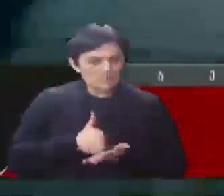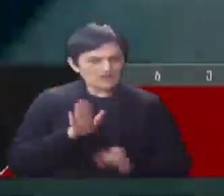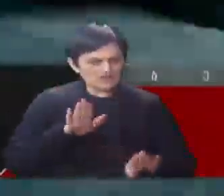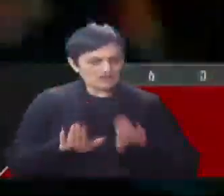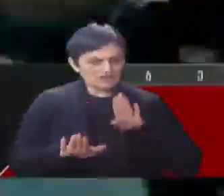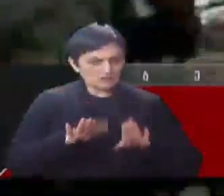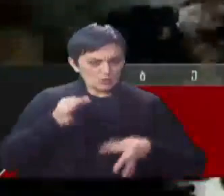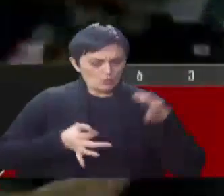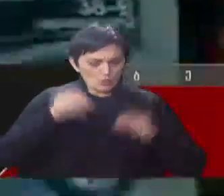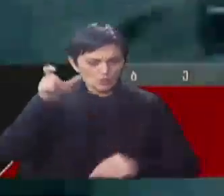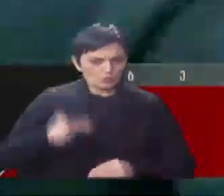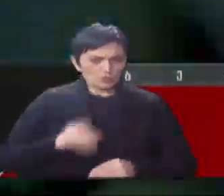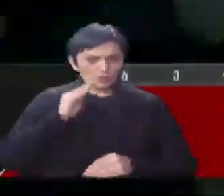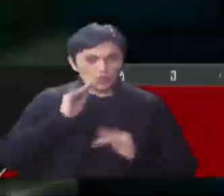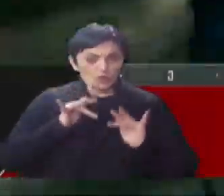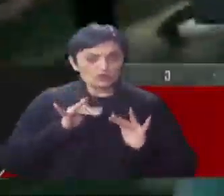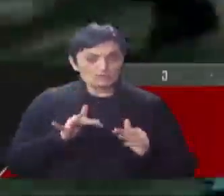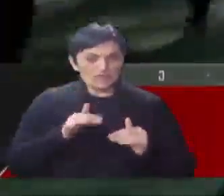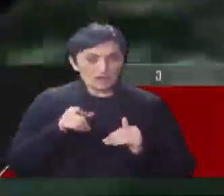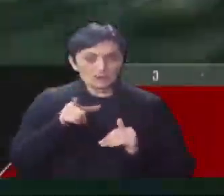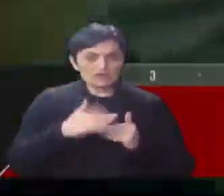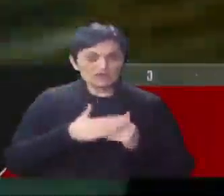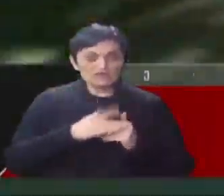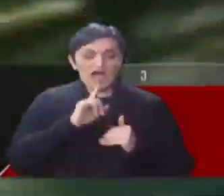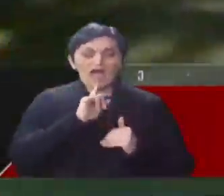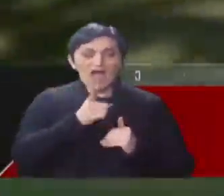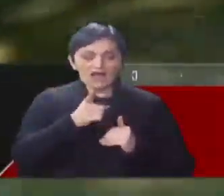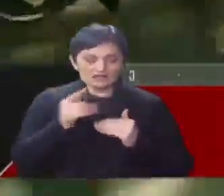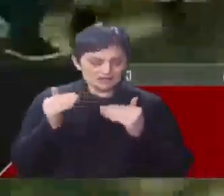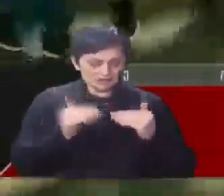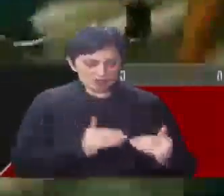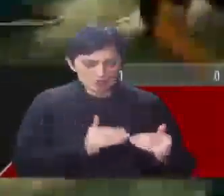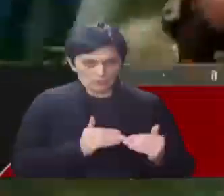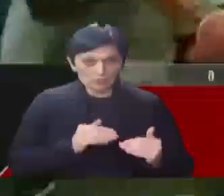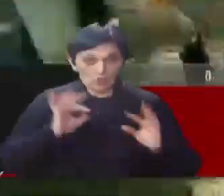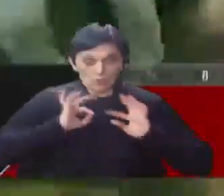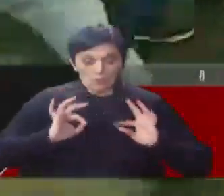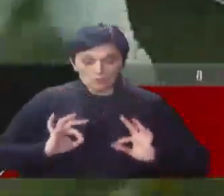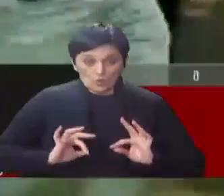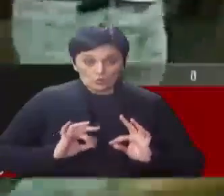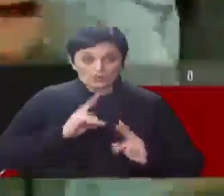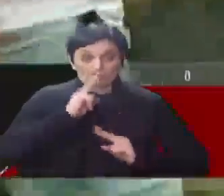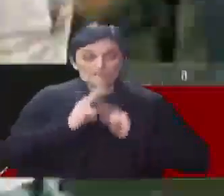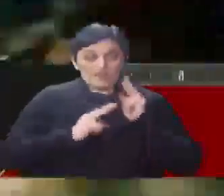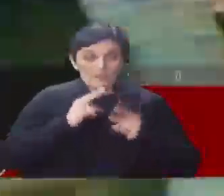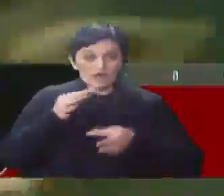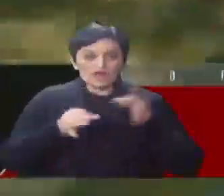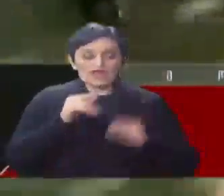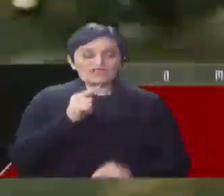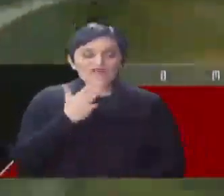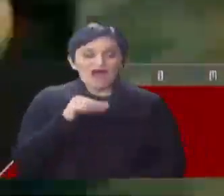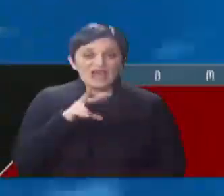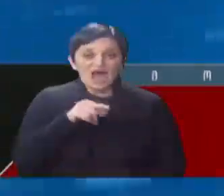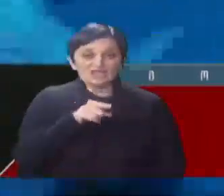khemzvanela mosamartlem, rodesats sakmeze mshavdebuleb sasjeli erti tslit sheumtsira. Prokuratura sa apelatio sa samartloshi Ilia